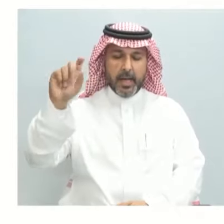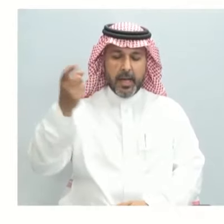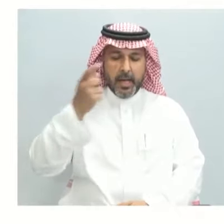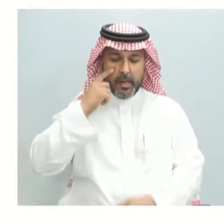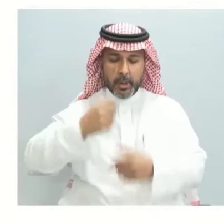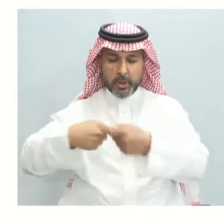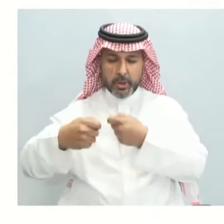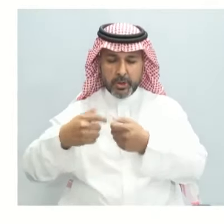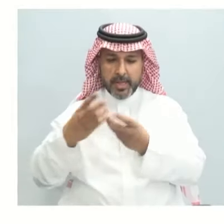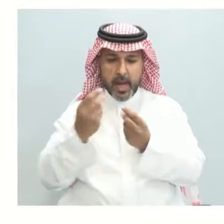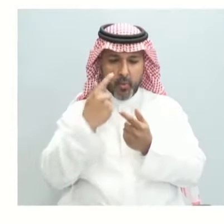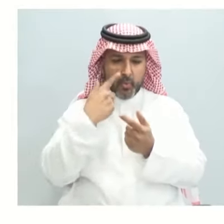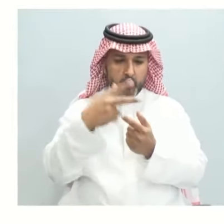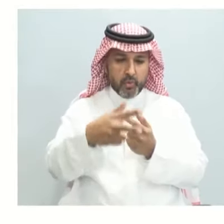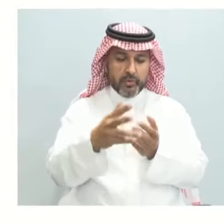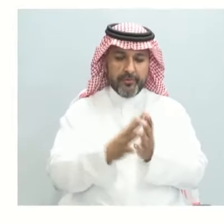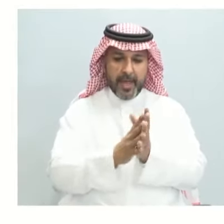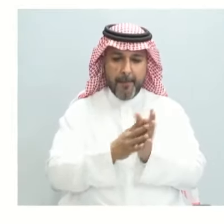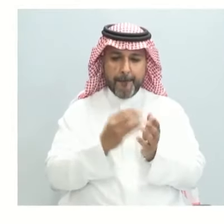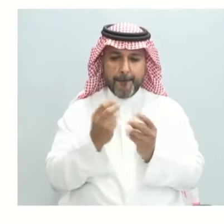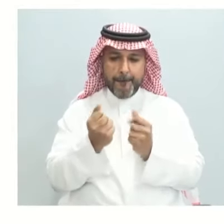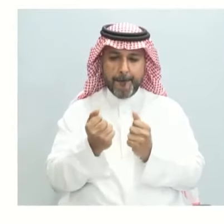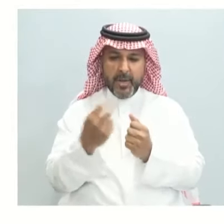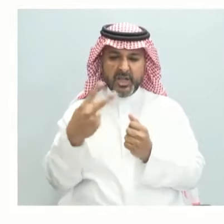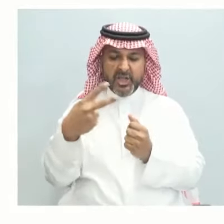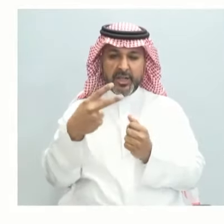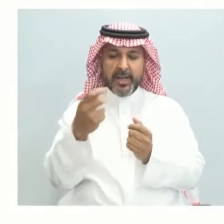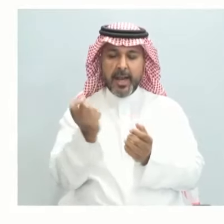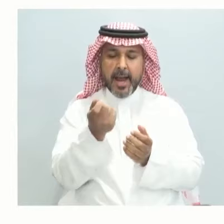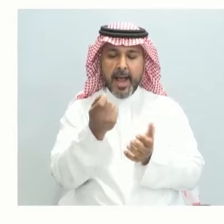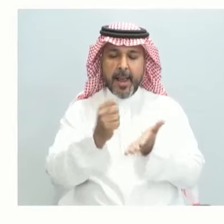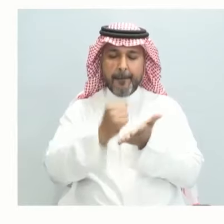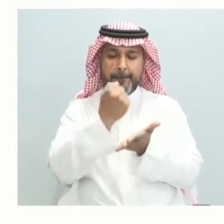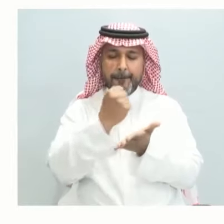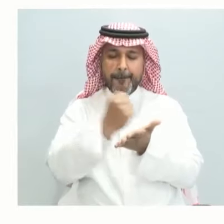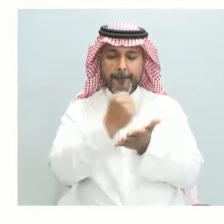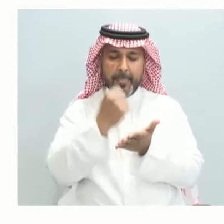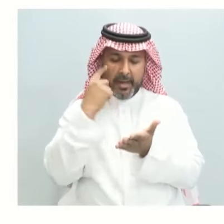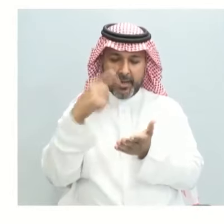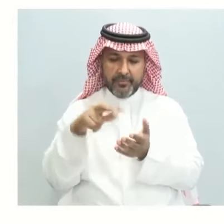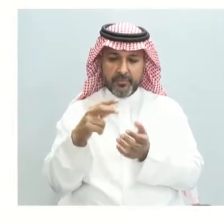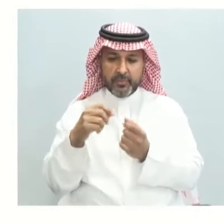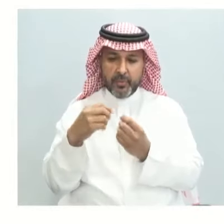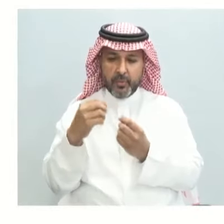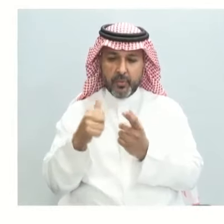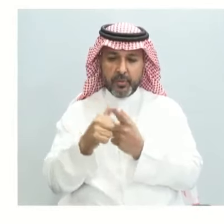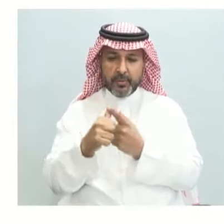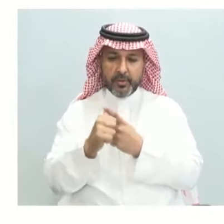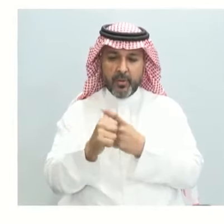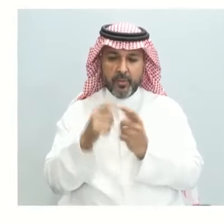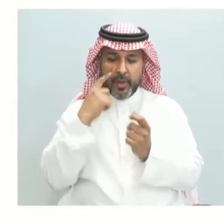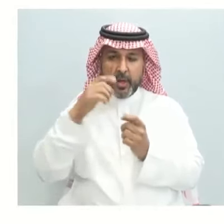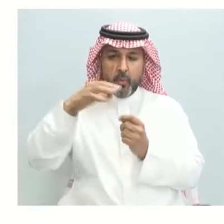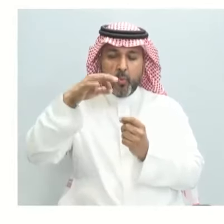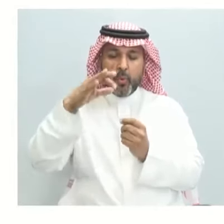قلم رصاص 150 ورقه ملونه و120 ملف اوراق ويريد وضعها في حزم متماثله لانه يريد